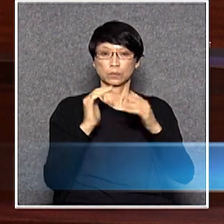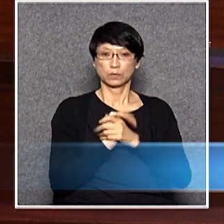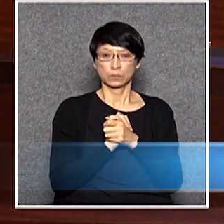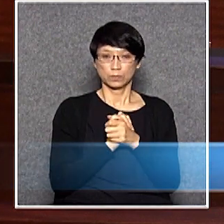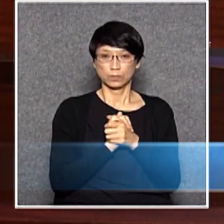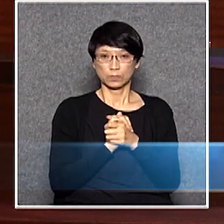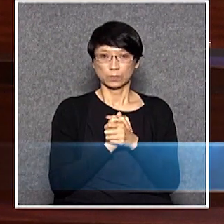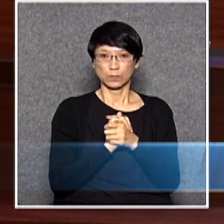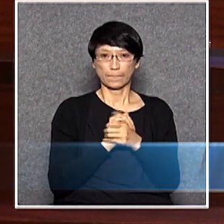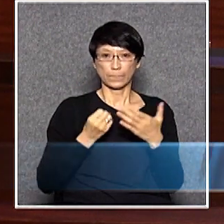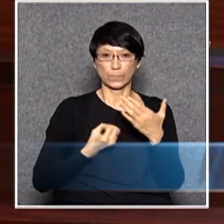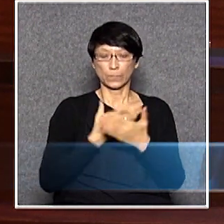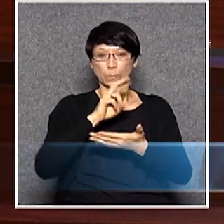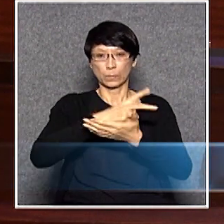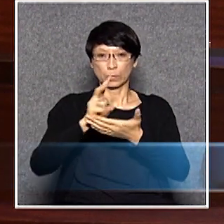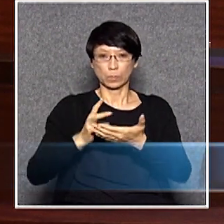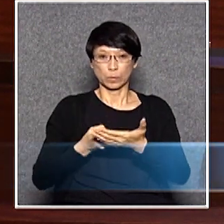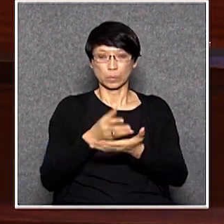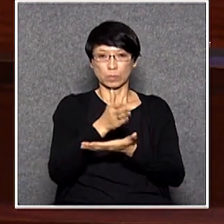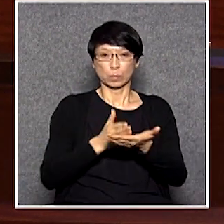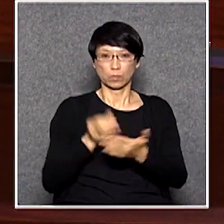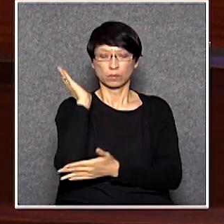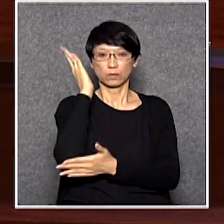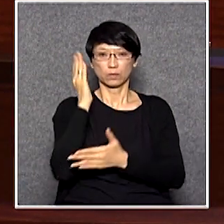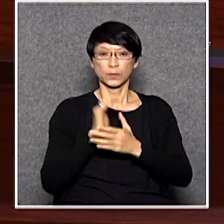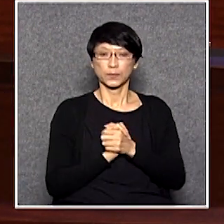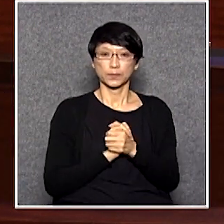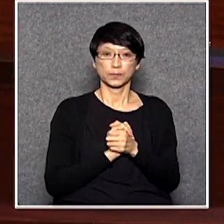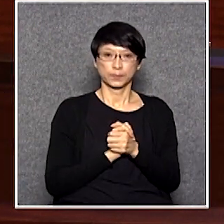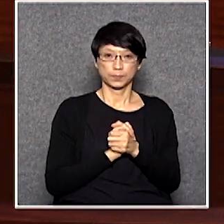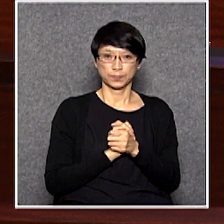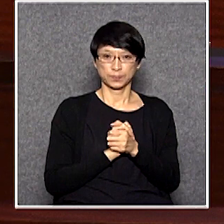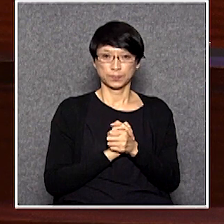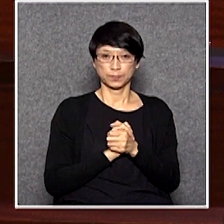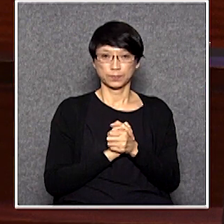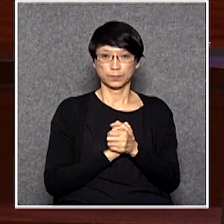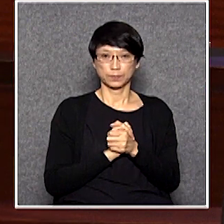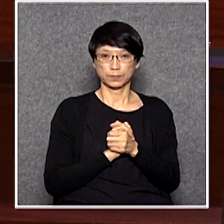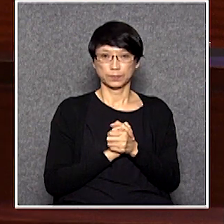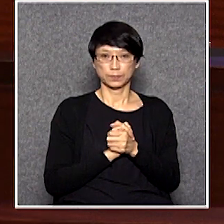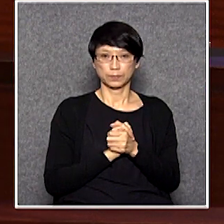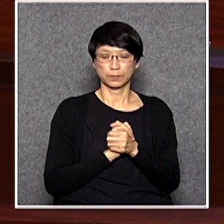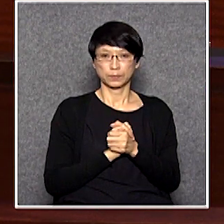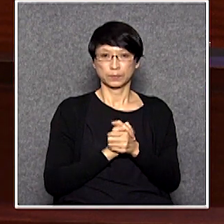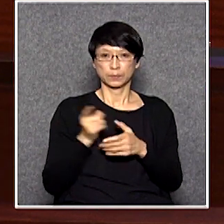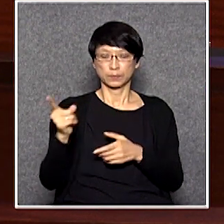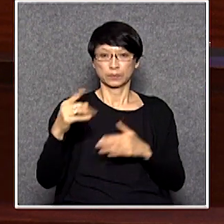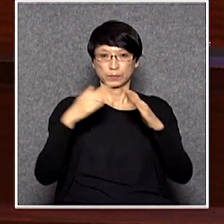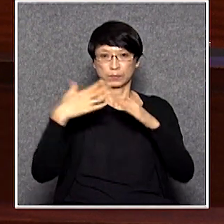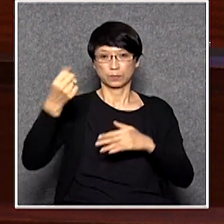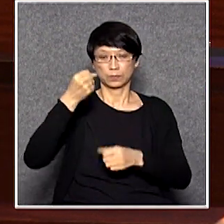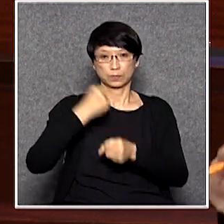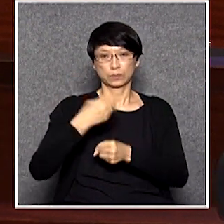我有提出修正案的部分呢是發言。當然這個運房局局長是極不稱職啦，是